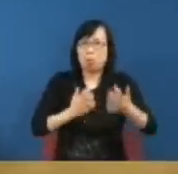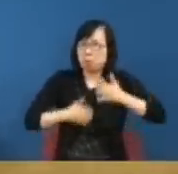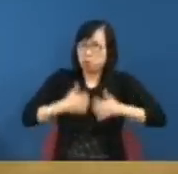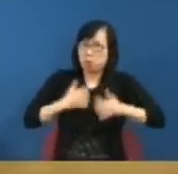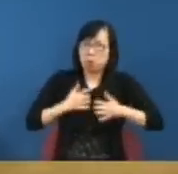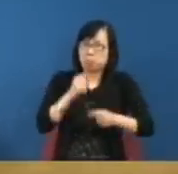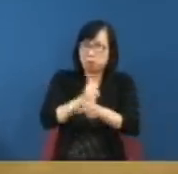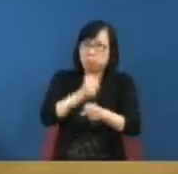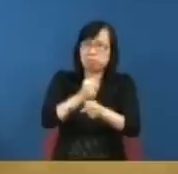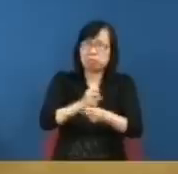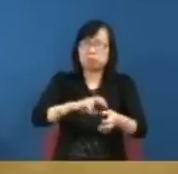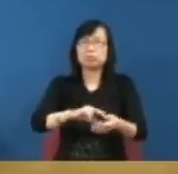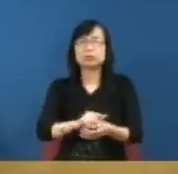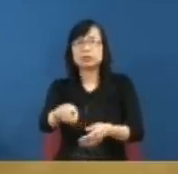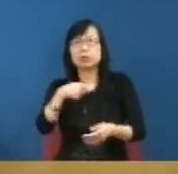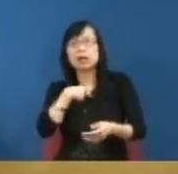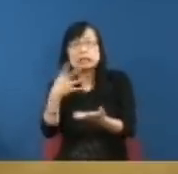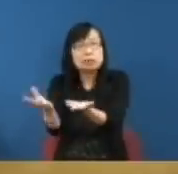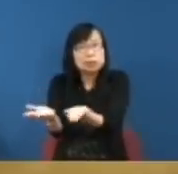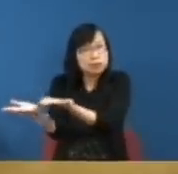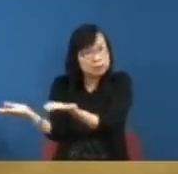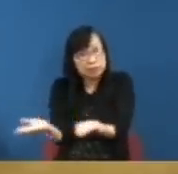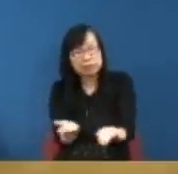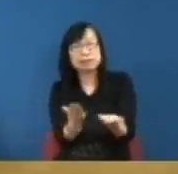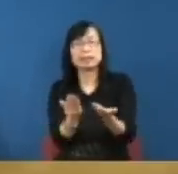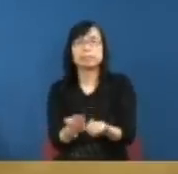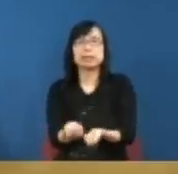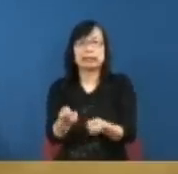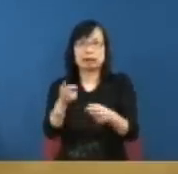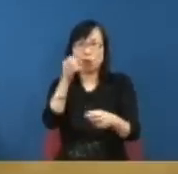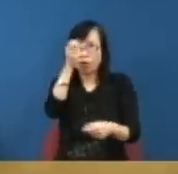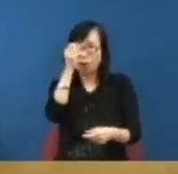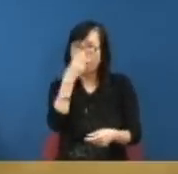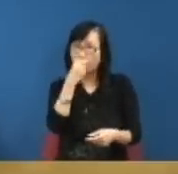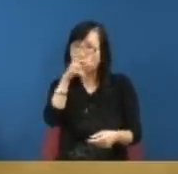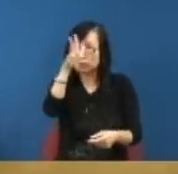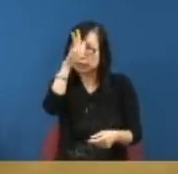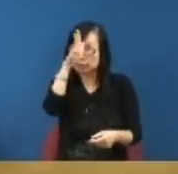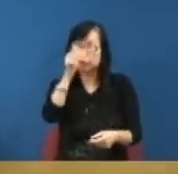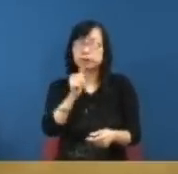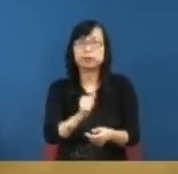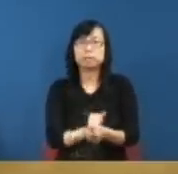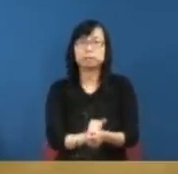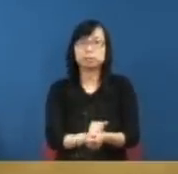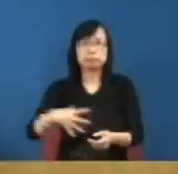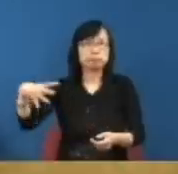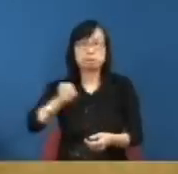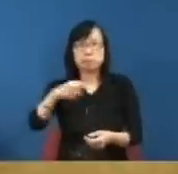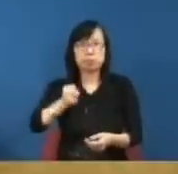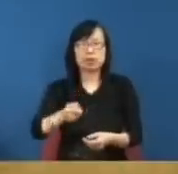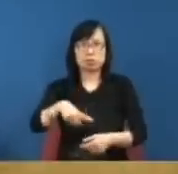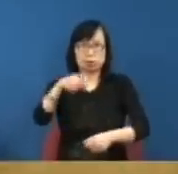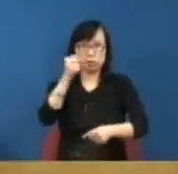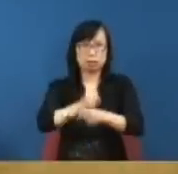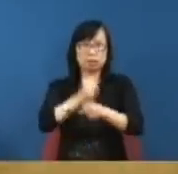工，就係為咗咧迎接呢個咁嘅特首嚟咧，就係做呢個